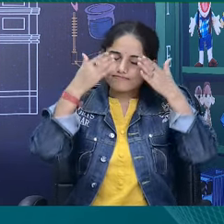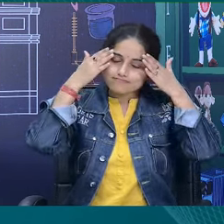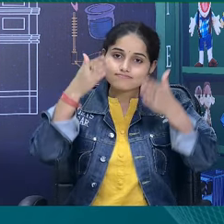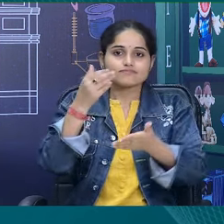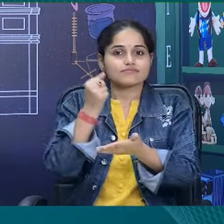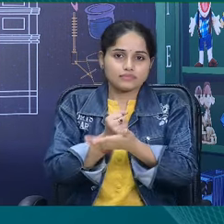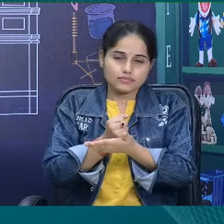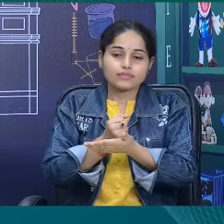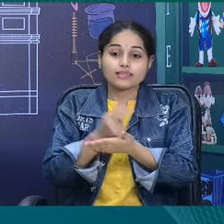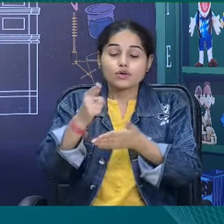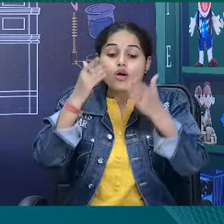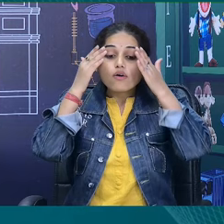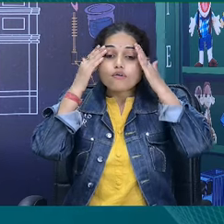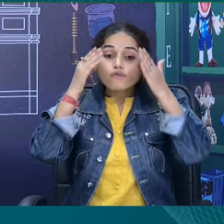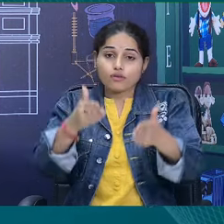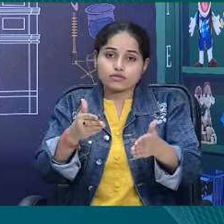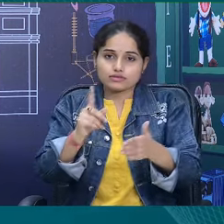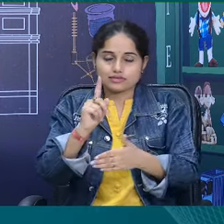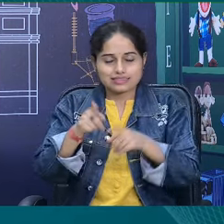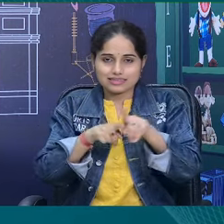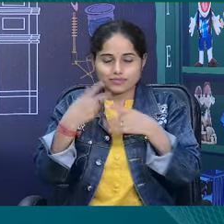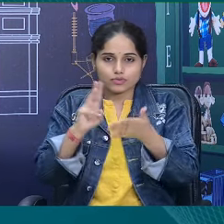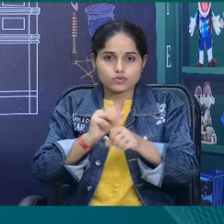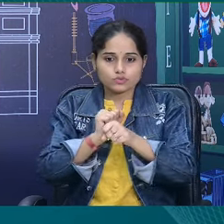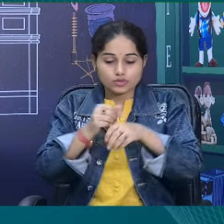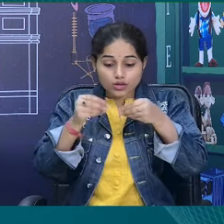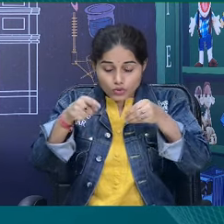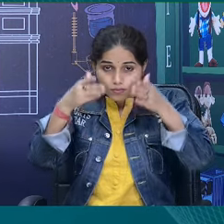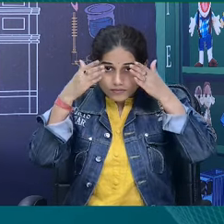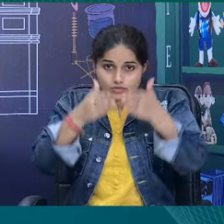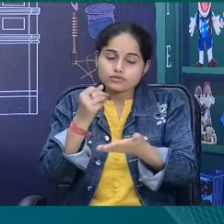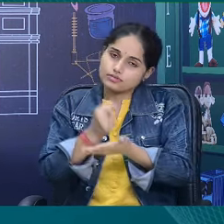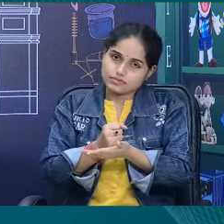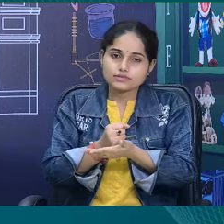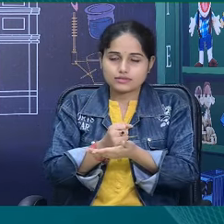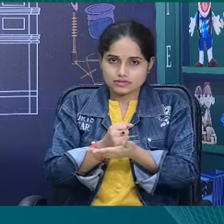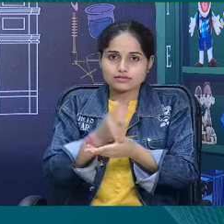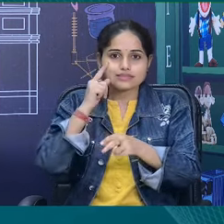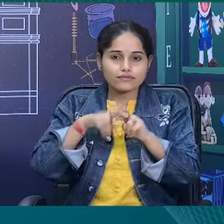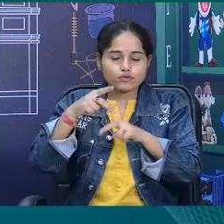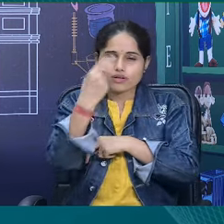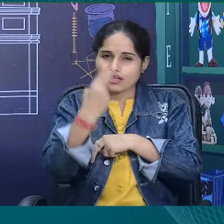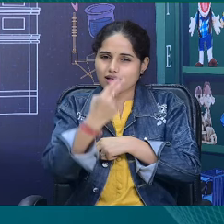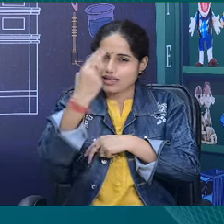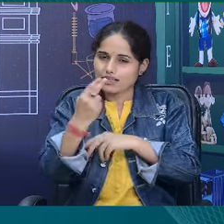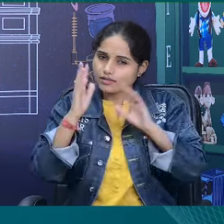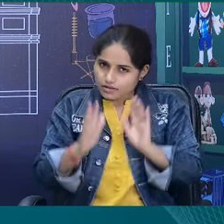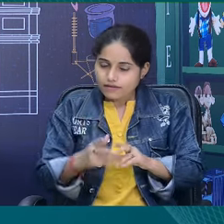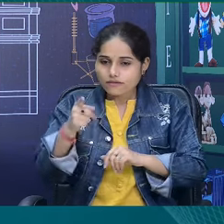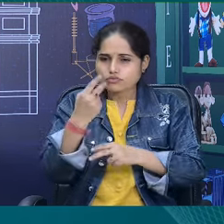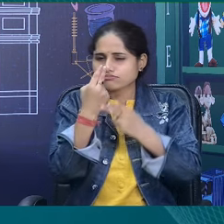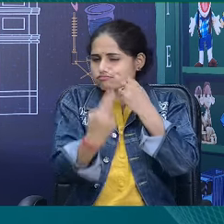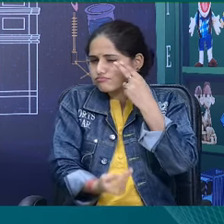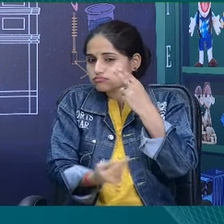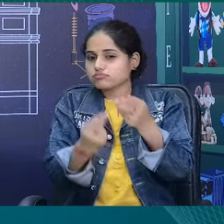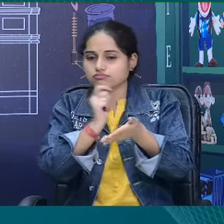फोकस करना पड़ेगा कि उनका ध्यान केंद्रित रहे किसी एक चीज पर ही बिल्कुल सर ताकि अगर उनमें कला है अगर उनमें कविता लिखने